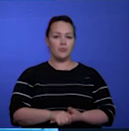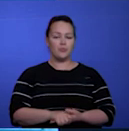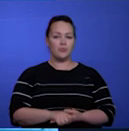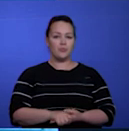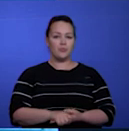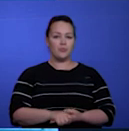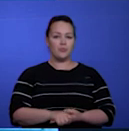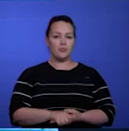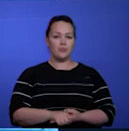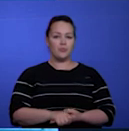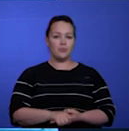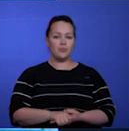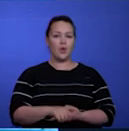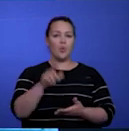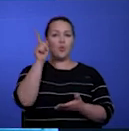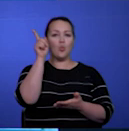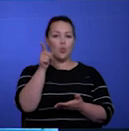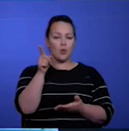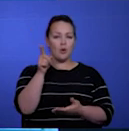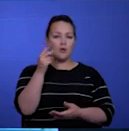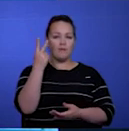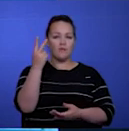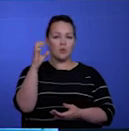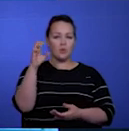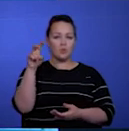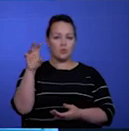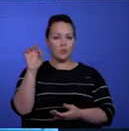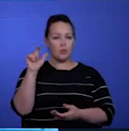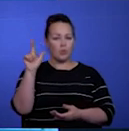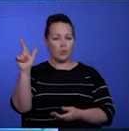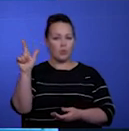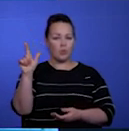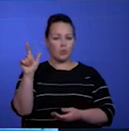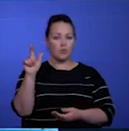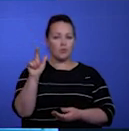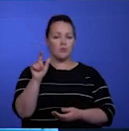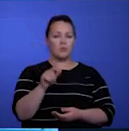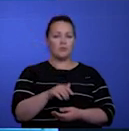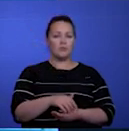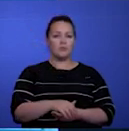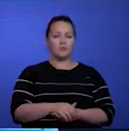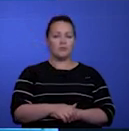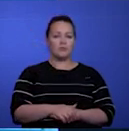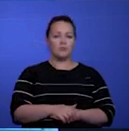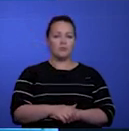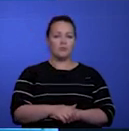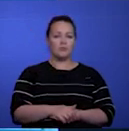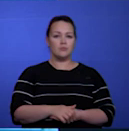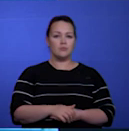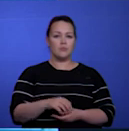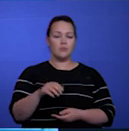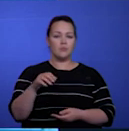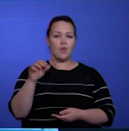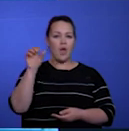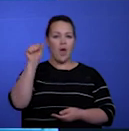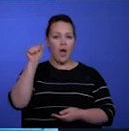ставлю ударение ударение падает на второй слог ну а теперь действую по алгоритму огонь